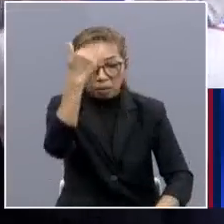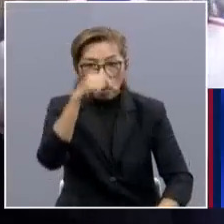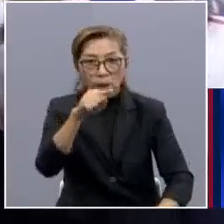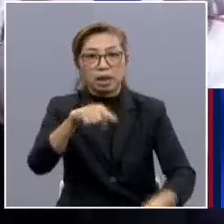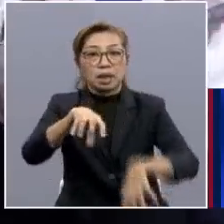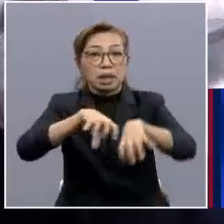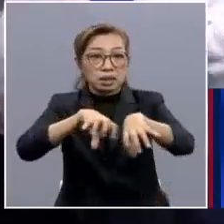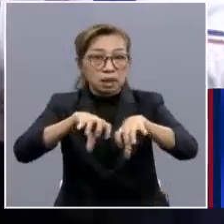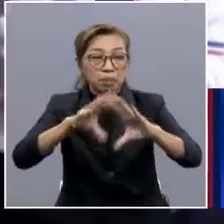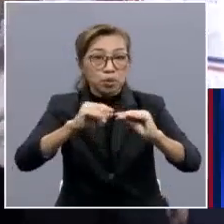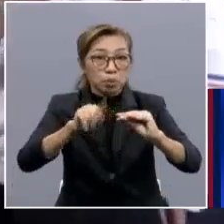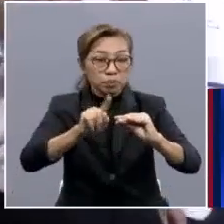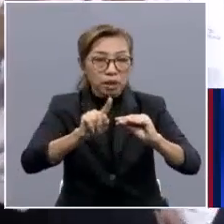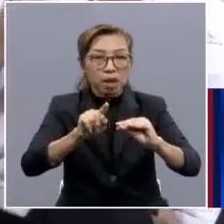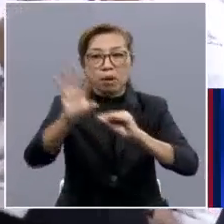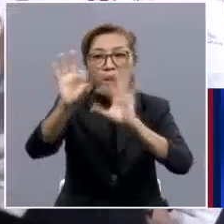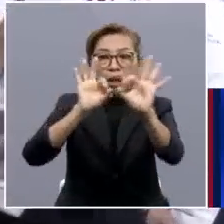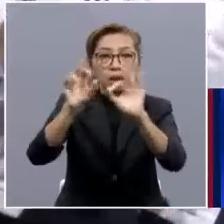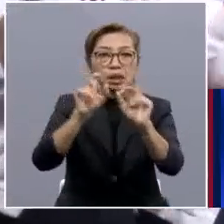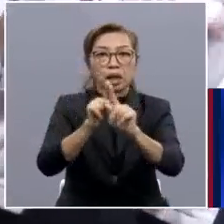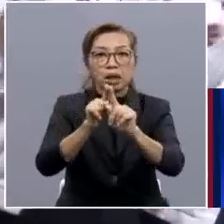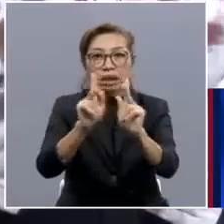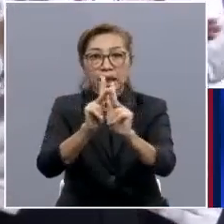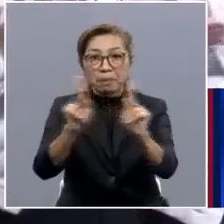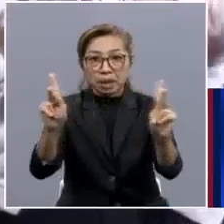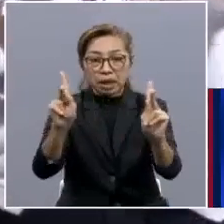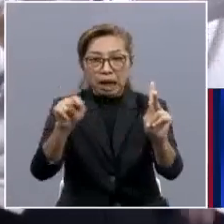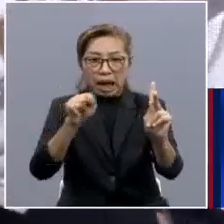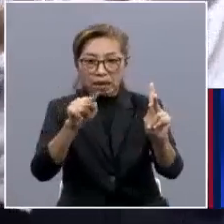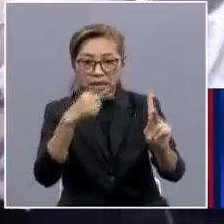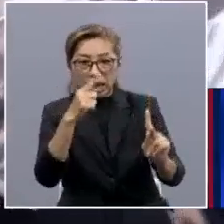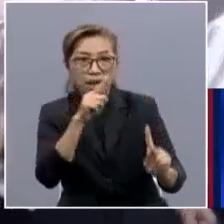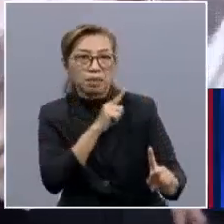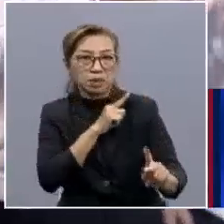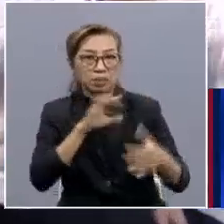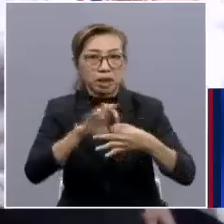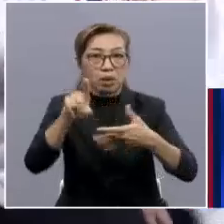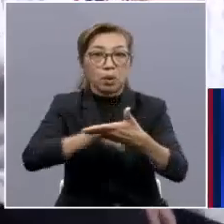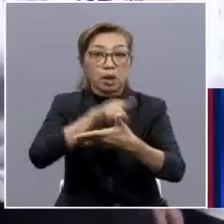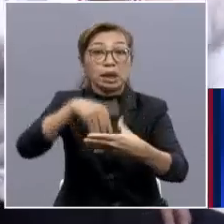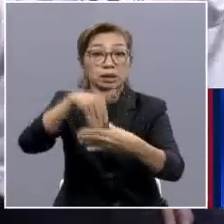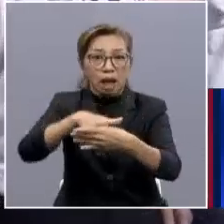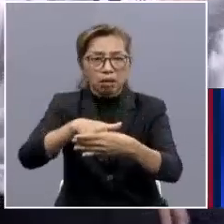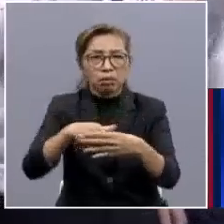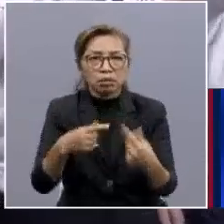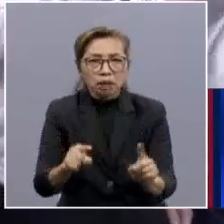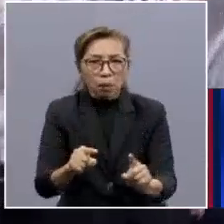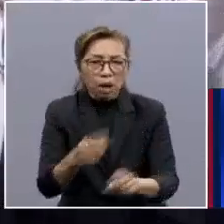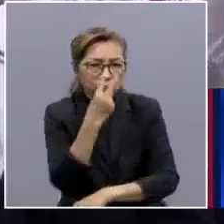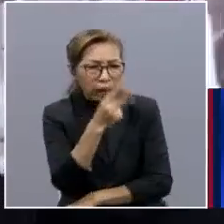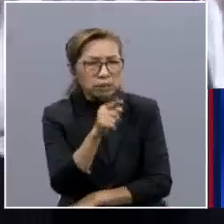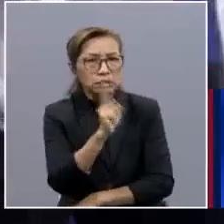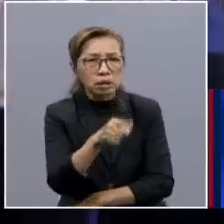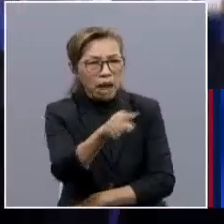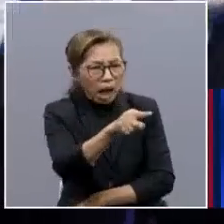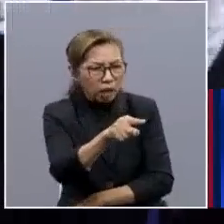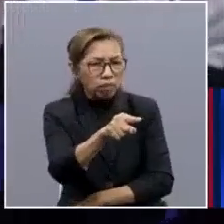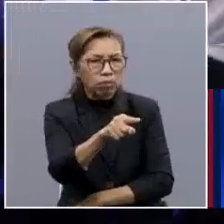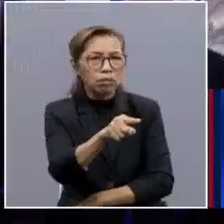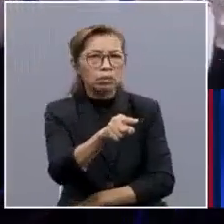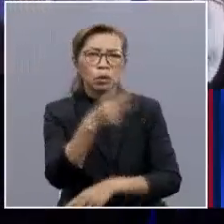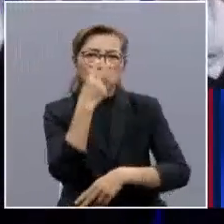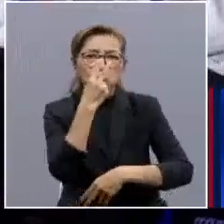การสรรหาผู้สมัครรับเลือกตั้งตั้งข้อสังเกตว่ามันมีการประชุมกันจริงไห ม ไม่เห็นเหมือนมีการลักษณะเป็นการประชุมกันเลยอะ หลักโฟกั